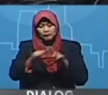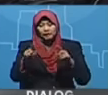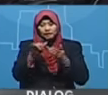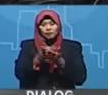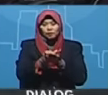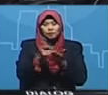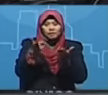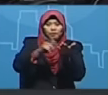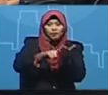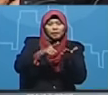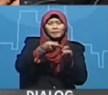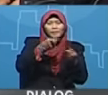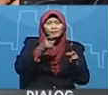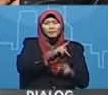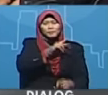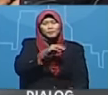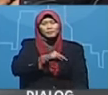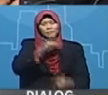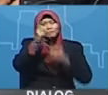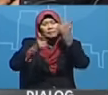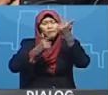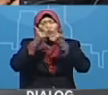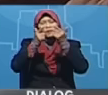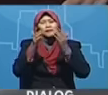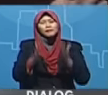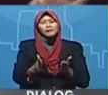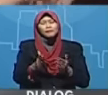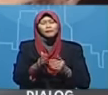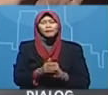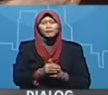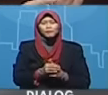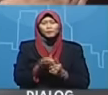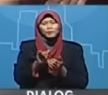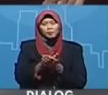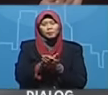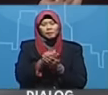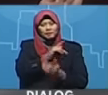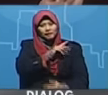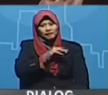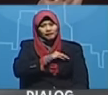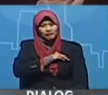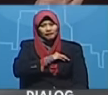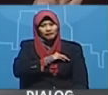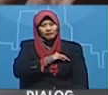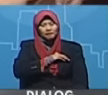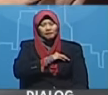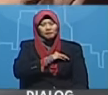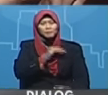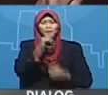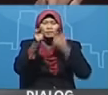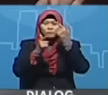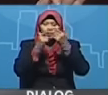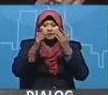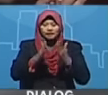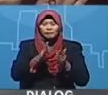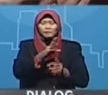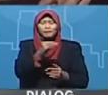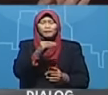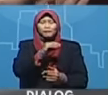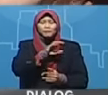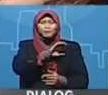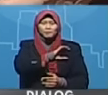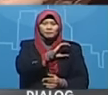dapat report. Jadi okey, di sini saya melihat ya. Tadi juga Encik Alam menyebut untuk Kementerian Pelancongan Polis Diraja Malaysia,